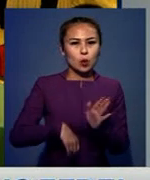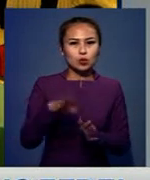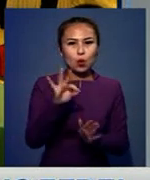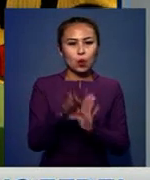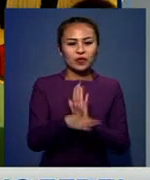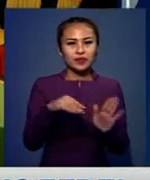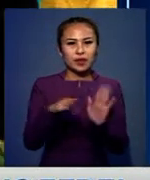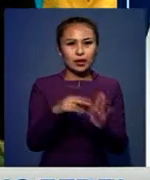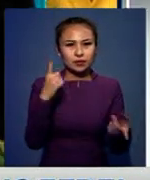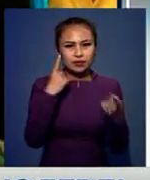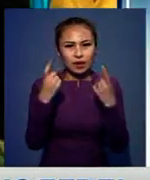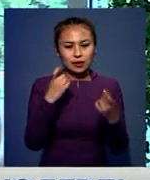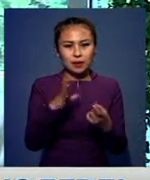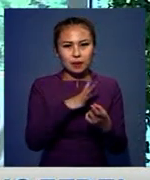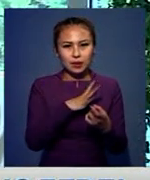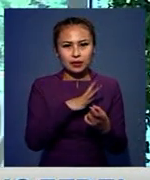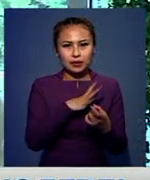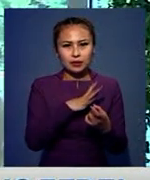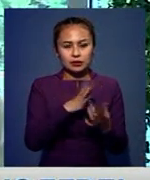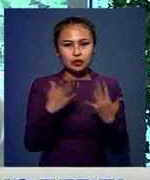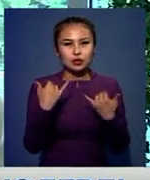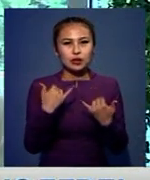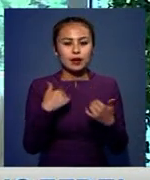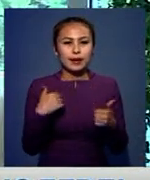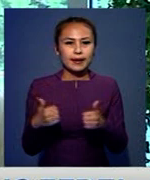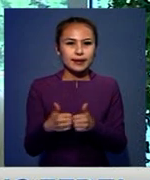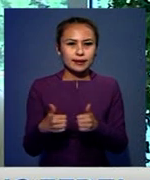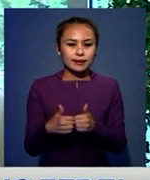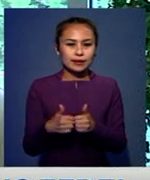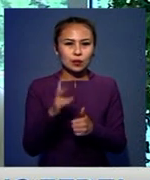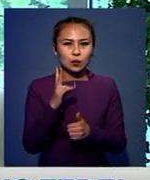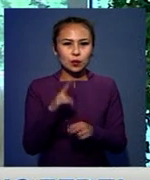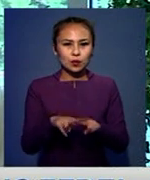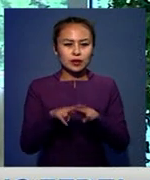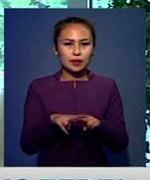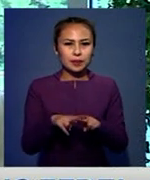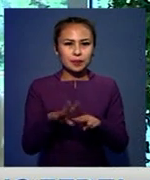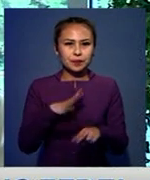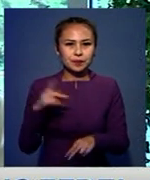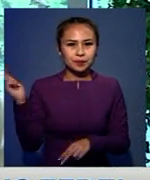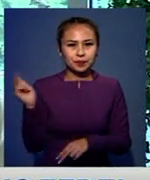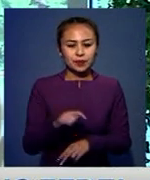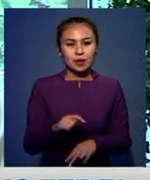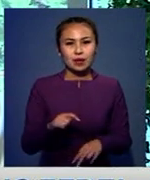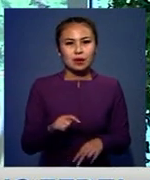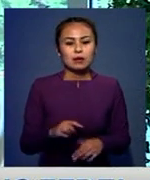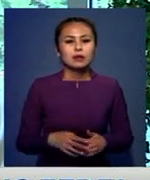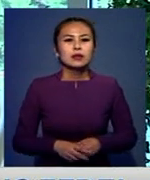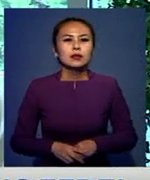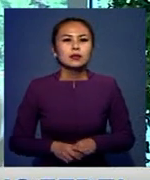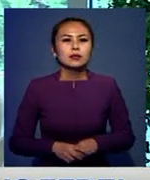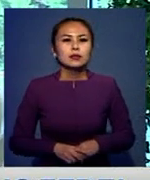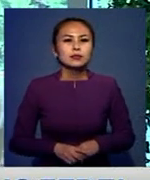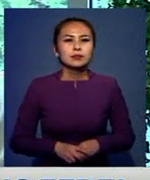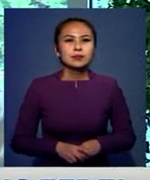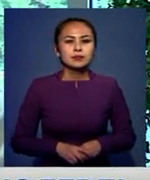туралы ақпарат таратып отыр. Қазір қасымда Нұрсұлтан қаласынан сапарлай келген Дамижан